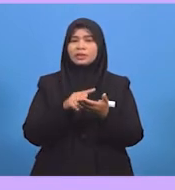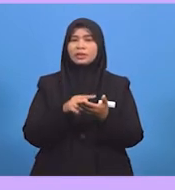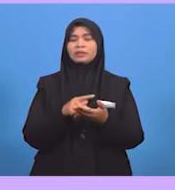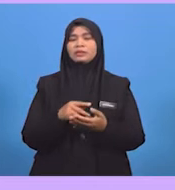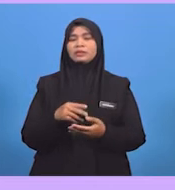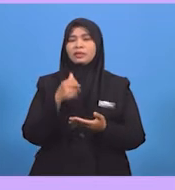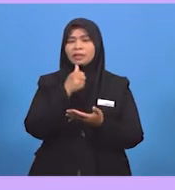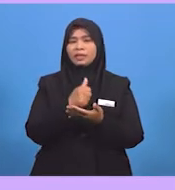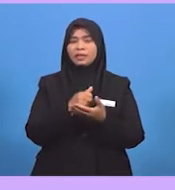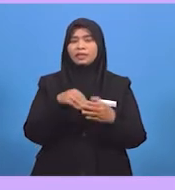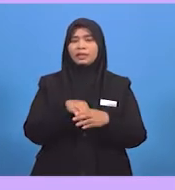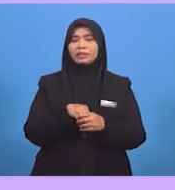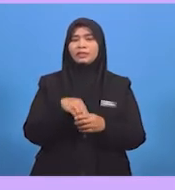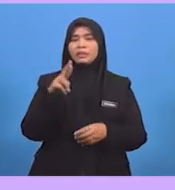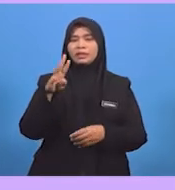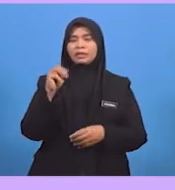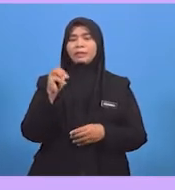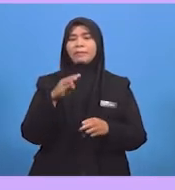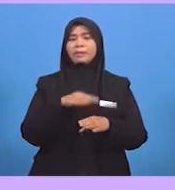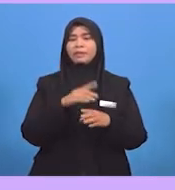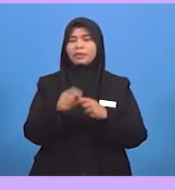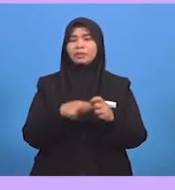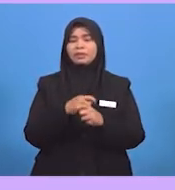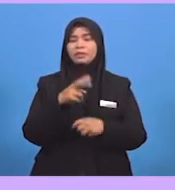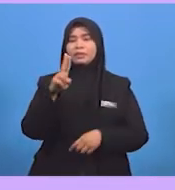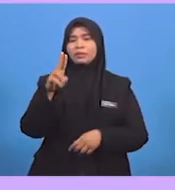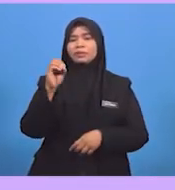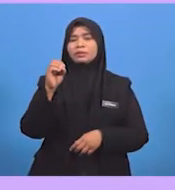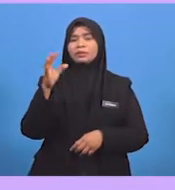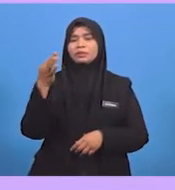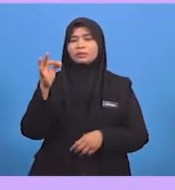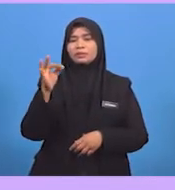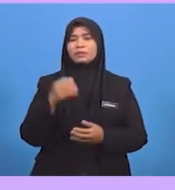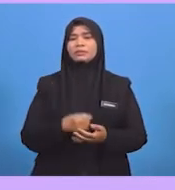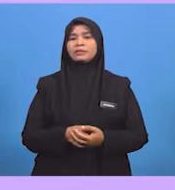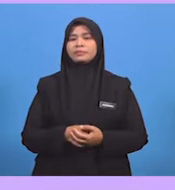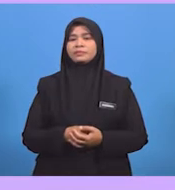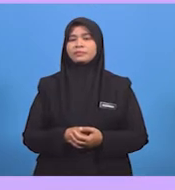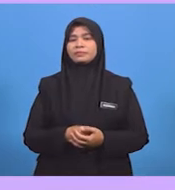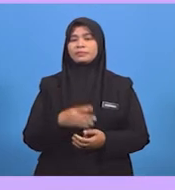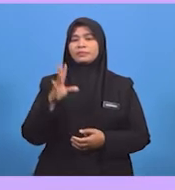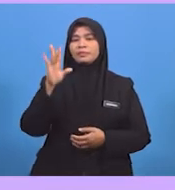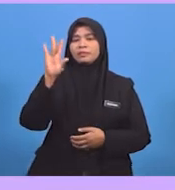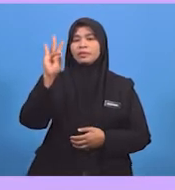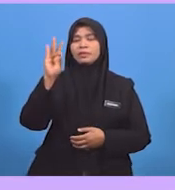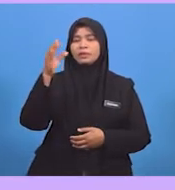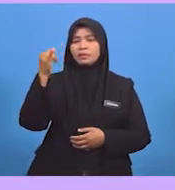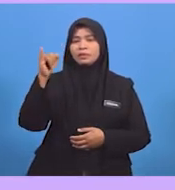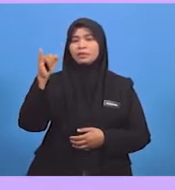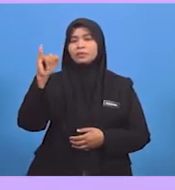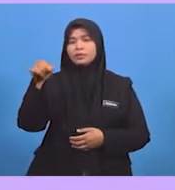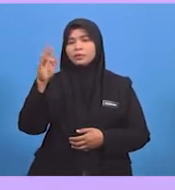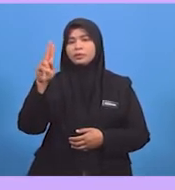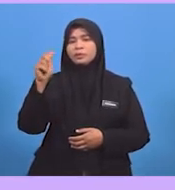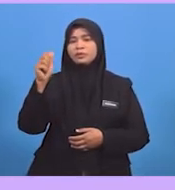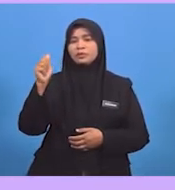Hitungkan nilai dalam RM pada tahun 2019. 7 juta bahagi 100 darab